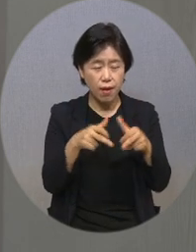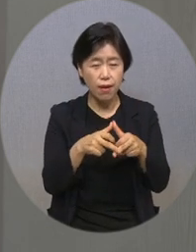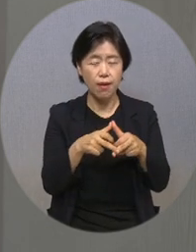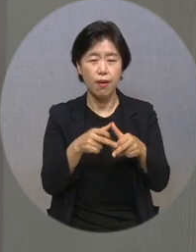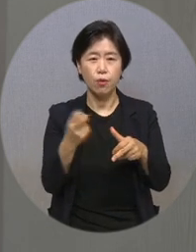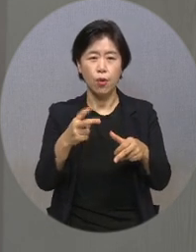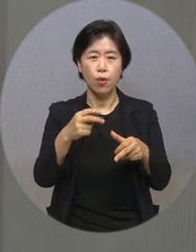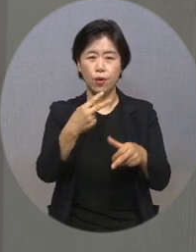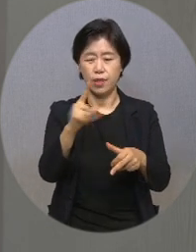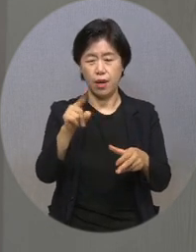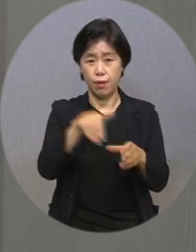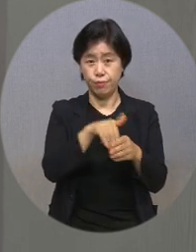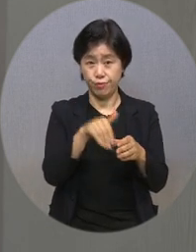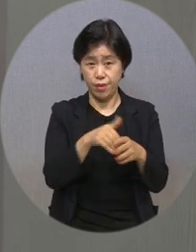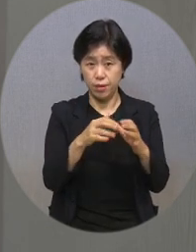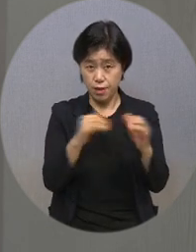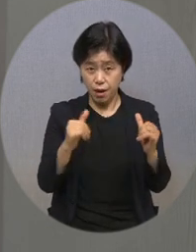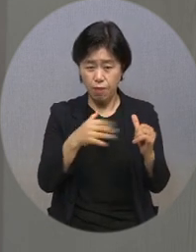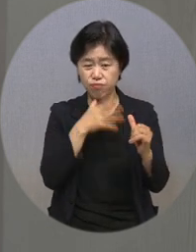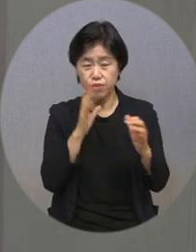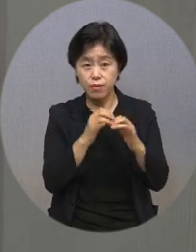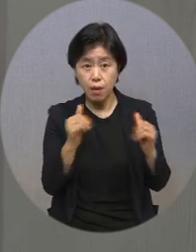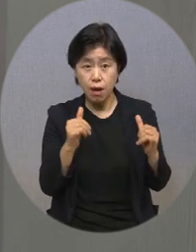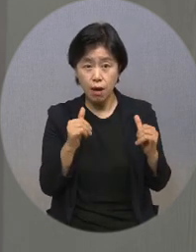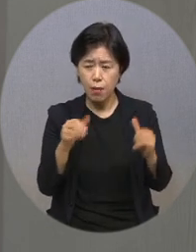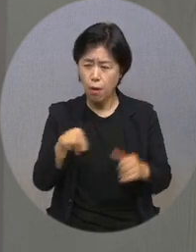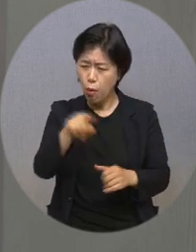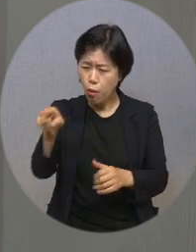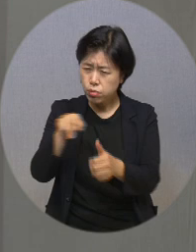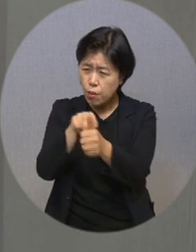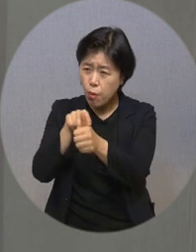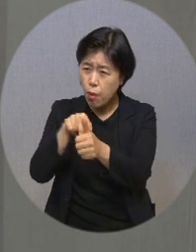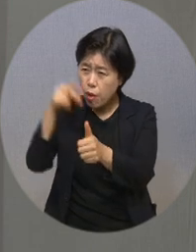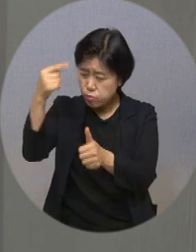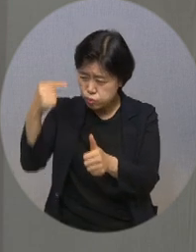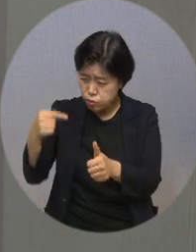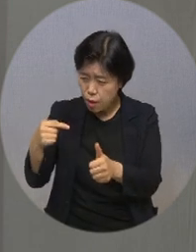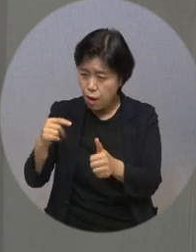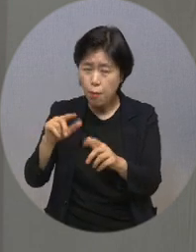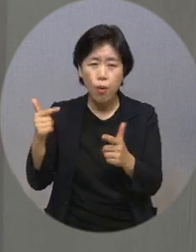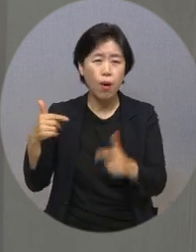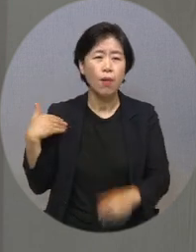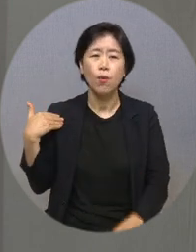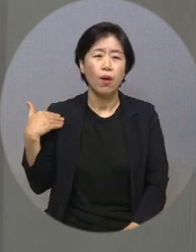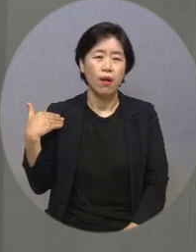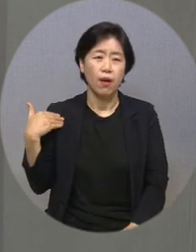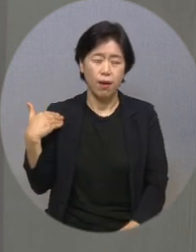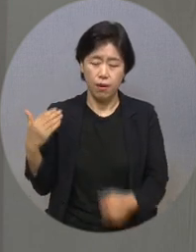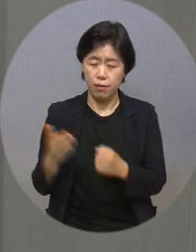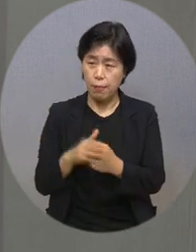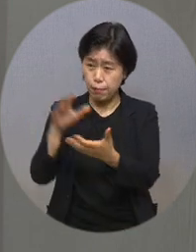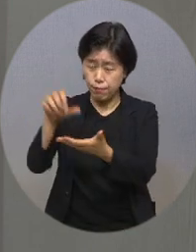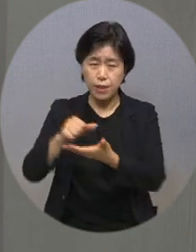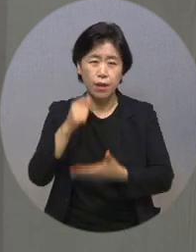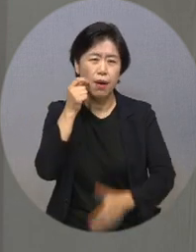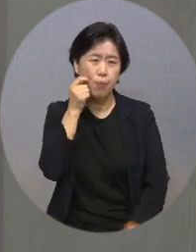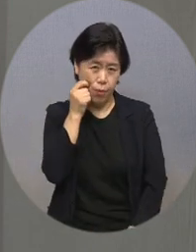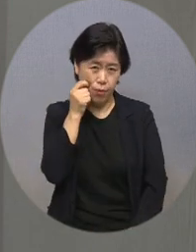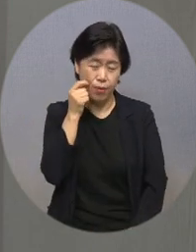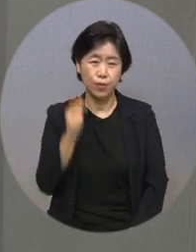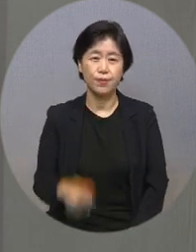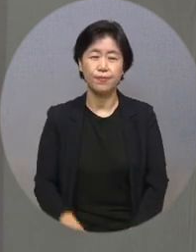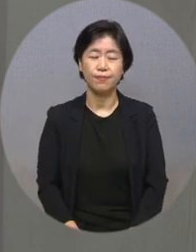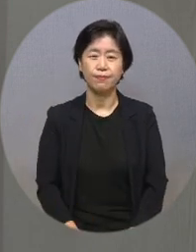다문화 가정에 있는 분들은 그런 정보에 약하다 보니까 그런 국가에서 주는 제도의 서비스를